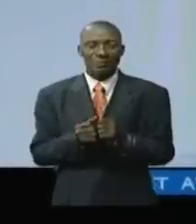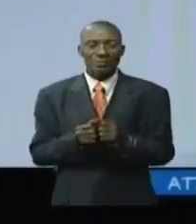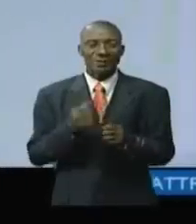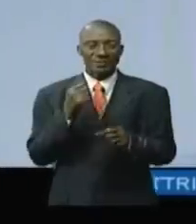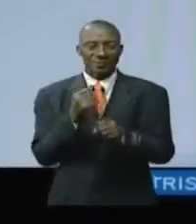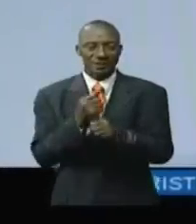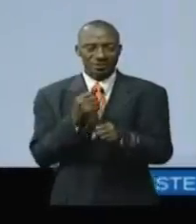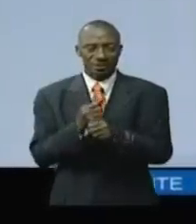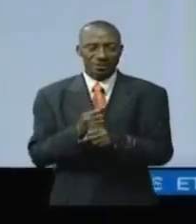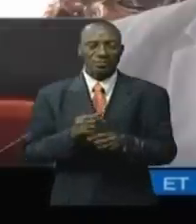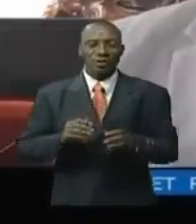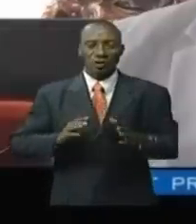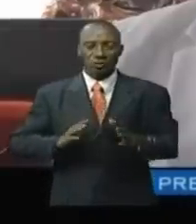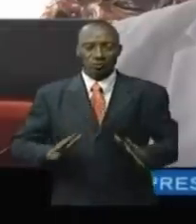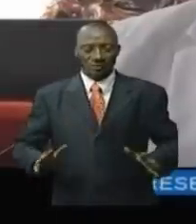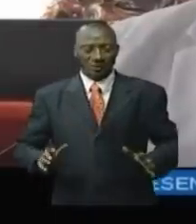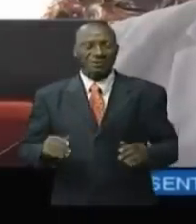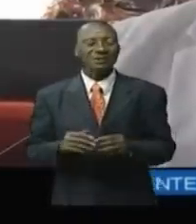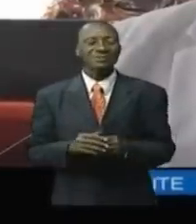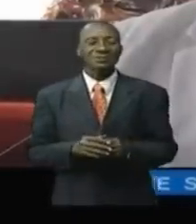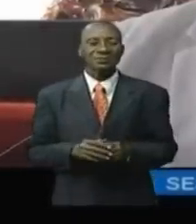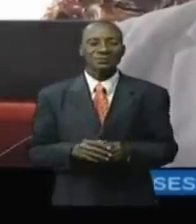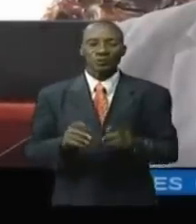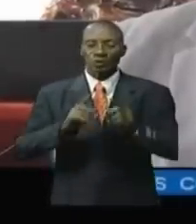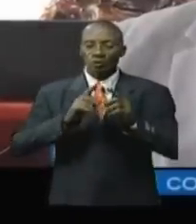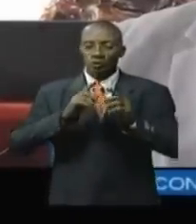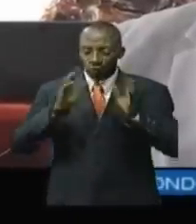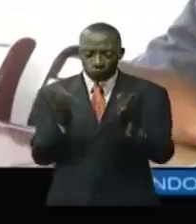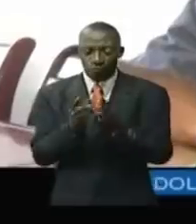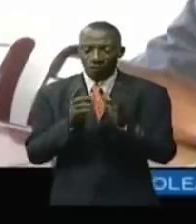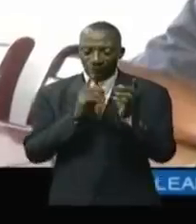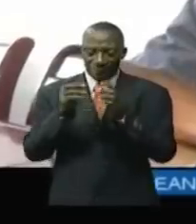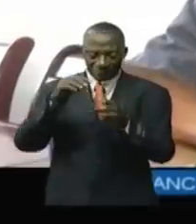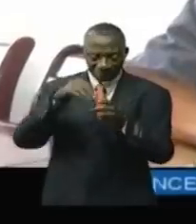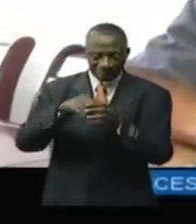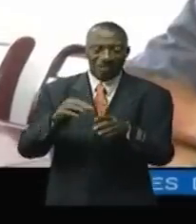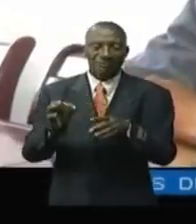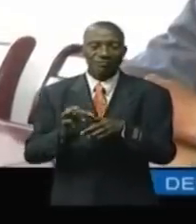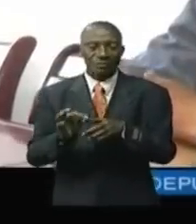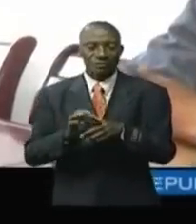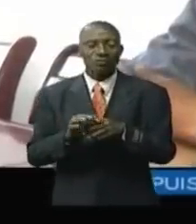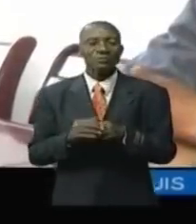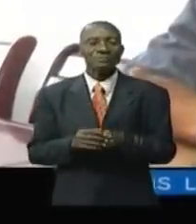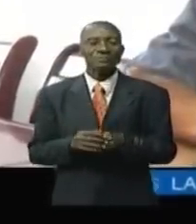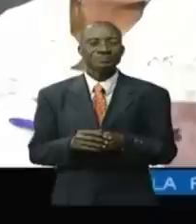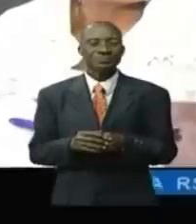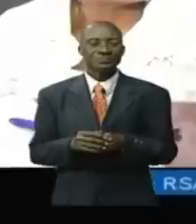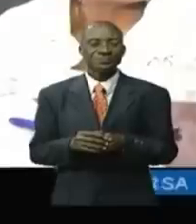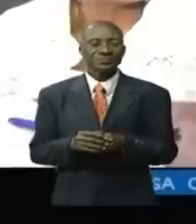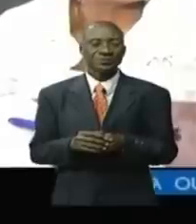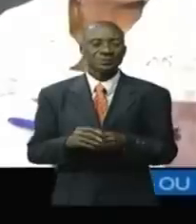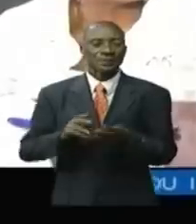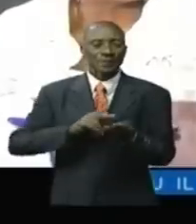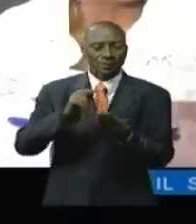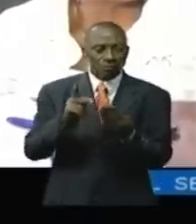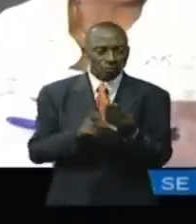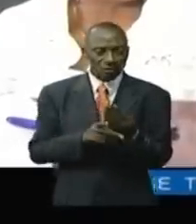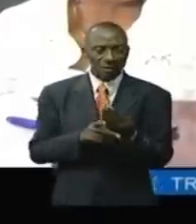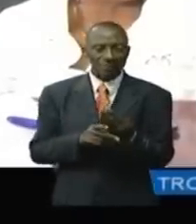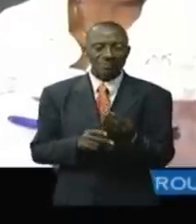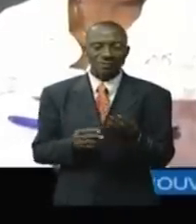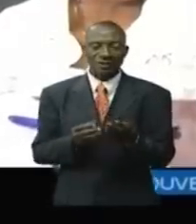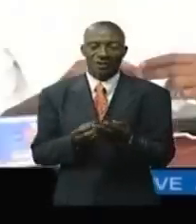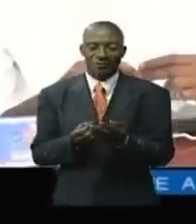à l'élaboration de modules de formation. Ce, dans le cadre du programme Pouvoir choisir, financé par les